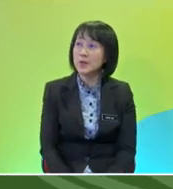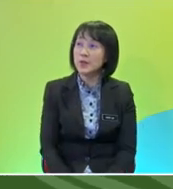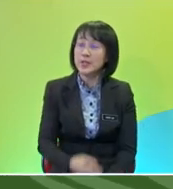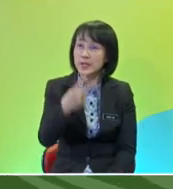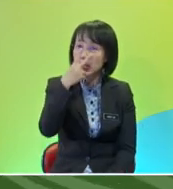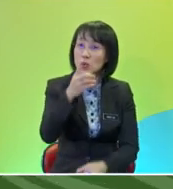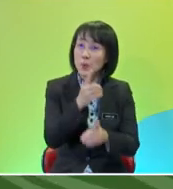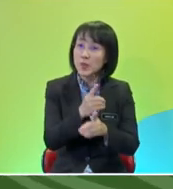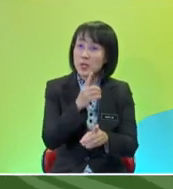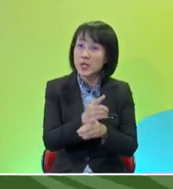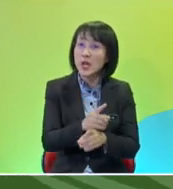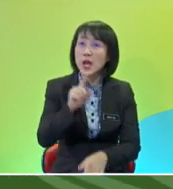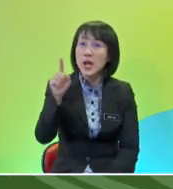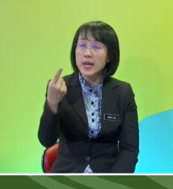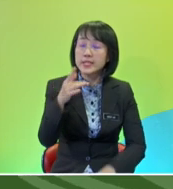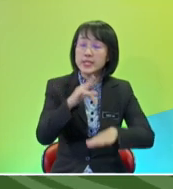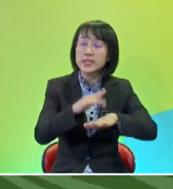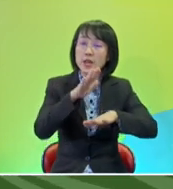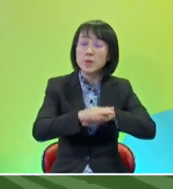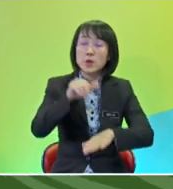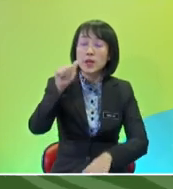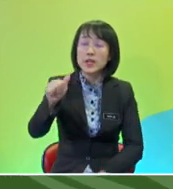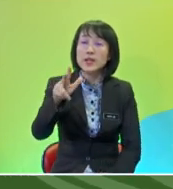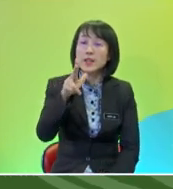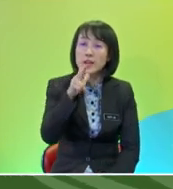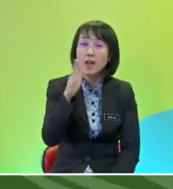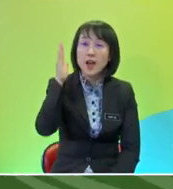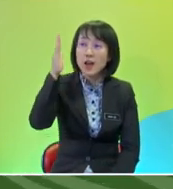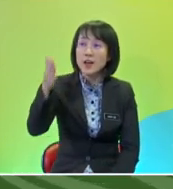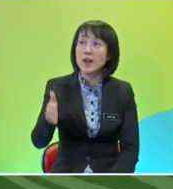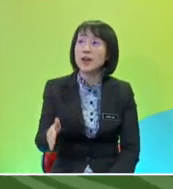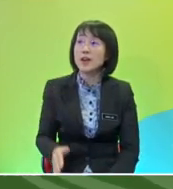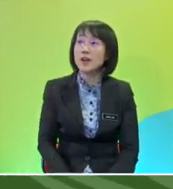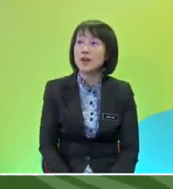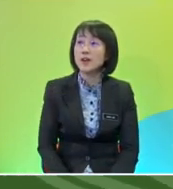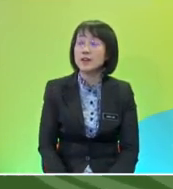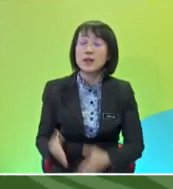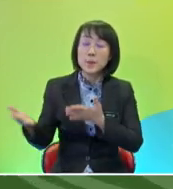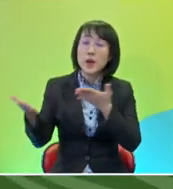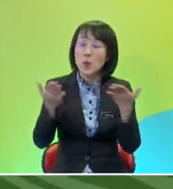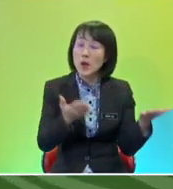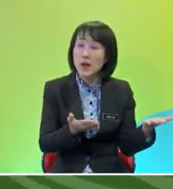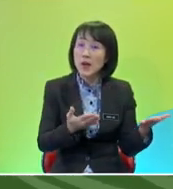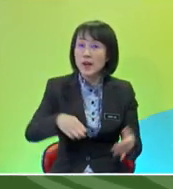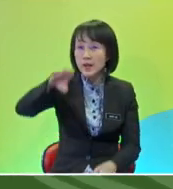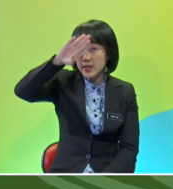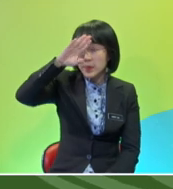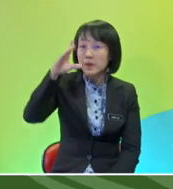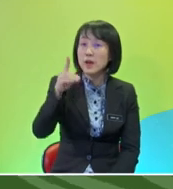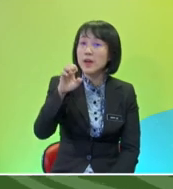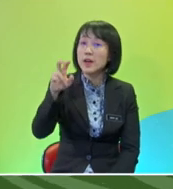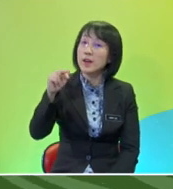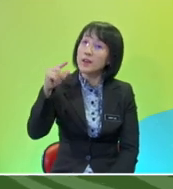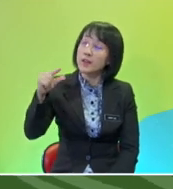betul-betul hanya nyamuk Aedes betina sahaja yang akan terbang yang boleh membawa demam denggi.